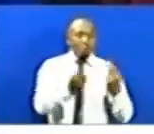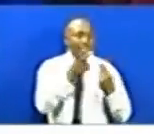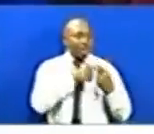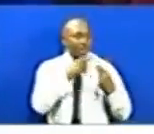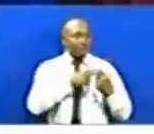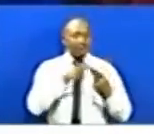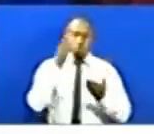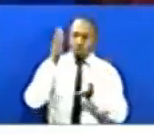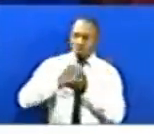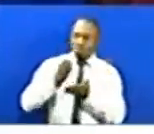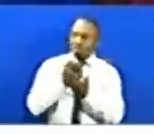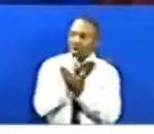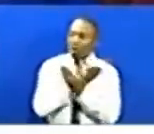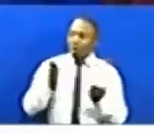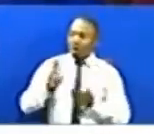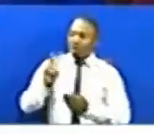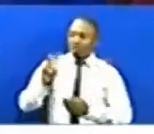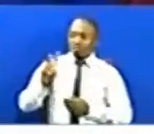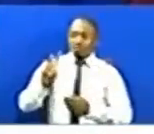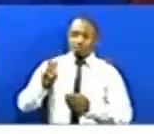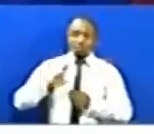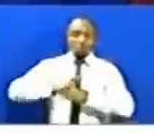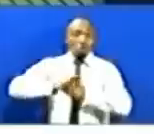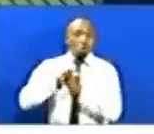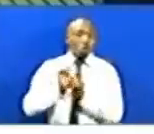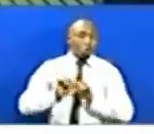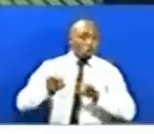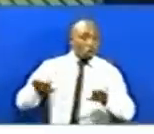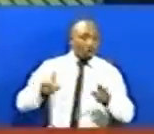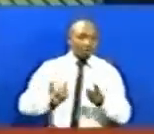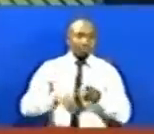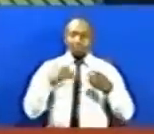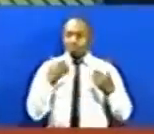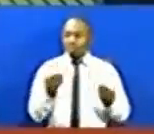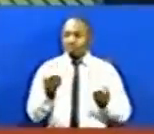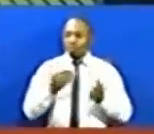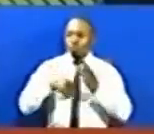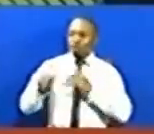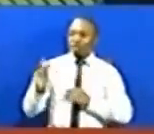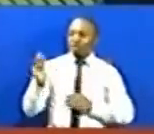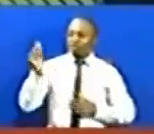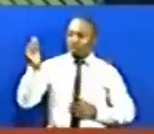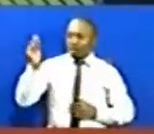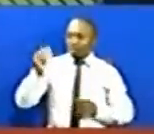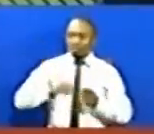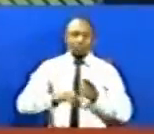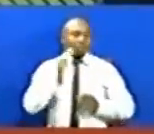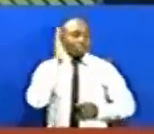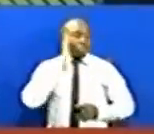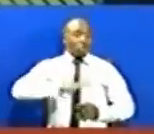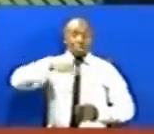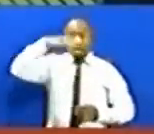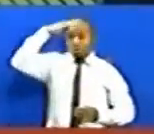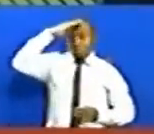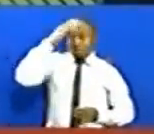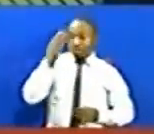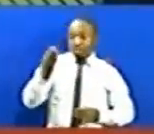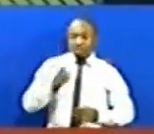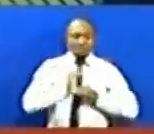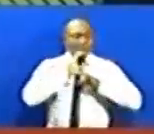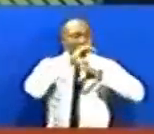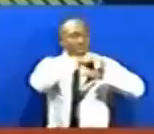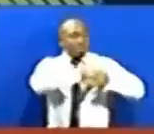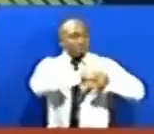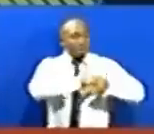daktari wakithibitishwa kuwa hawana virusi vya korona. Na tuelekee sasa huko Shinyanga. Jeshi la polisi mkoani